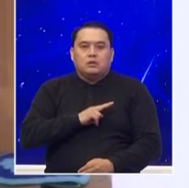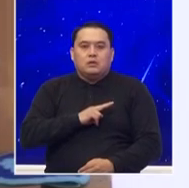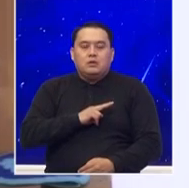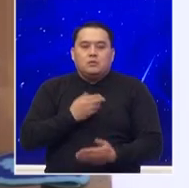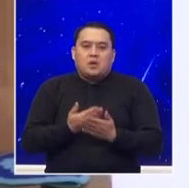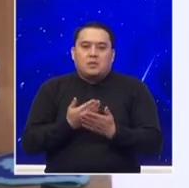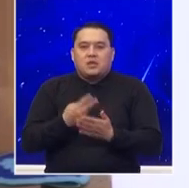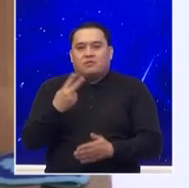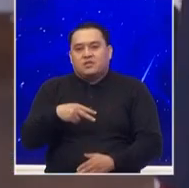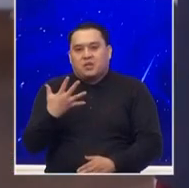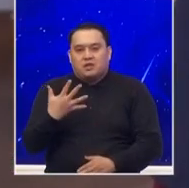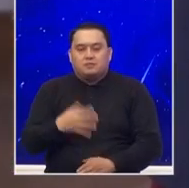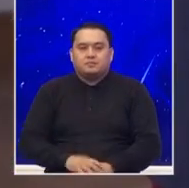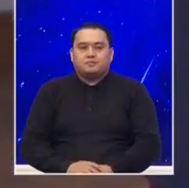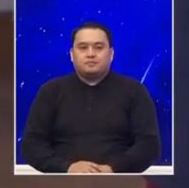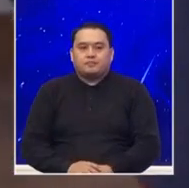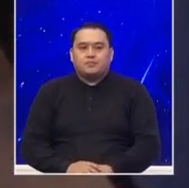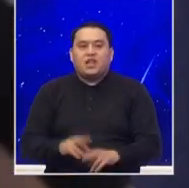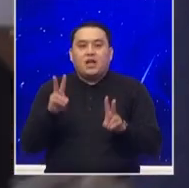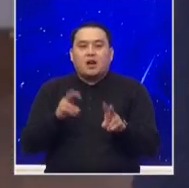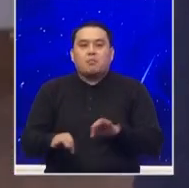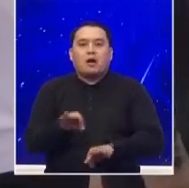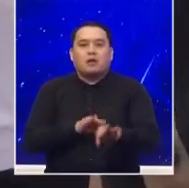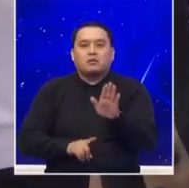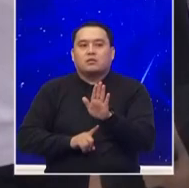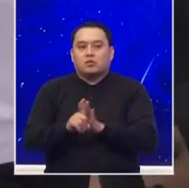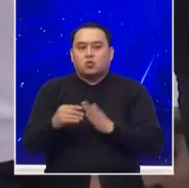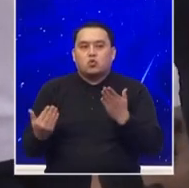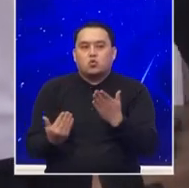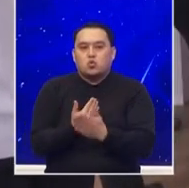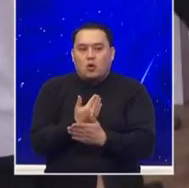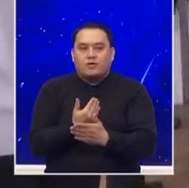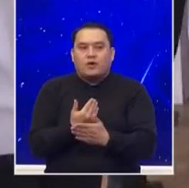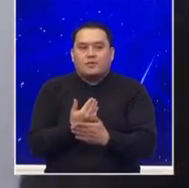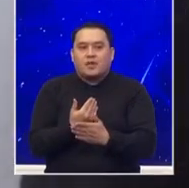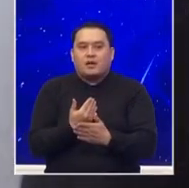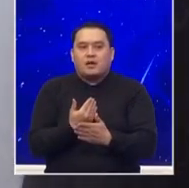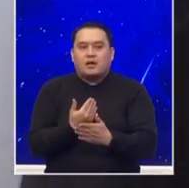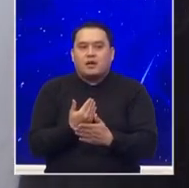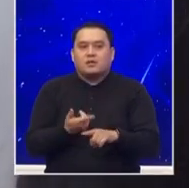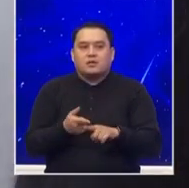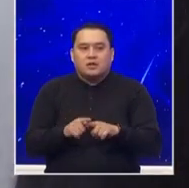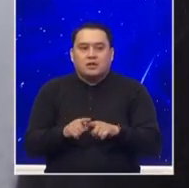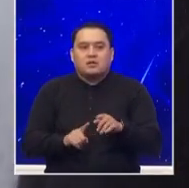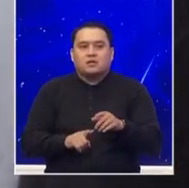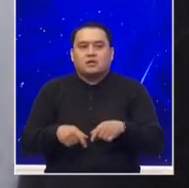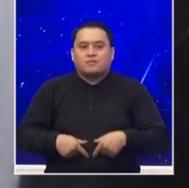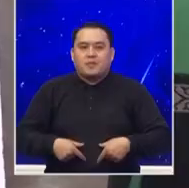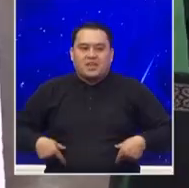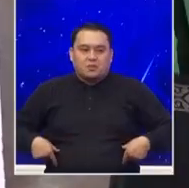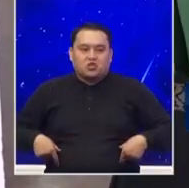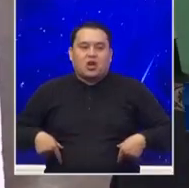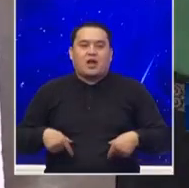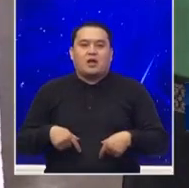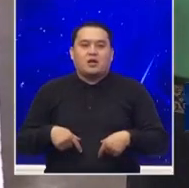где-то, наверное, человек 25. Недавно в рамках проекта была запущена новая линия. Это изделие называется бельдемше. Идет